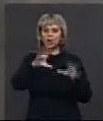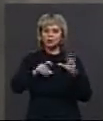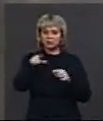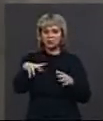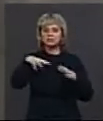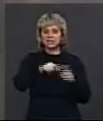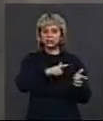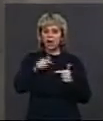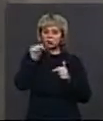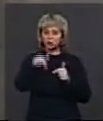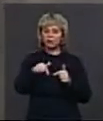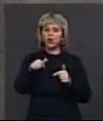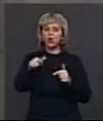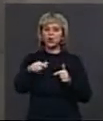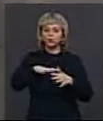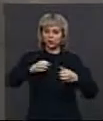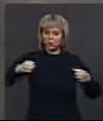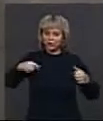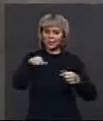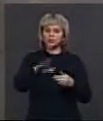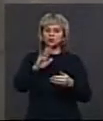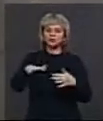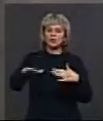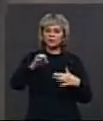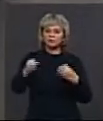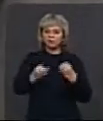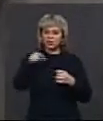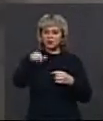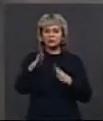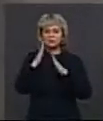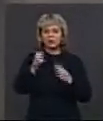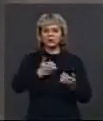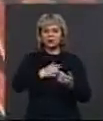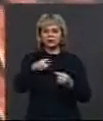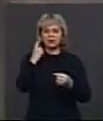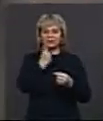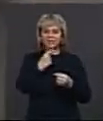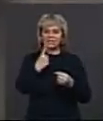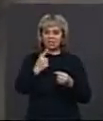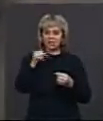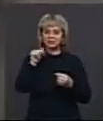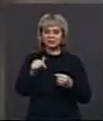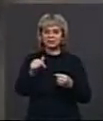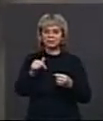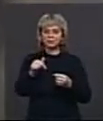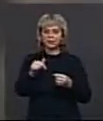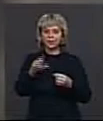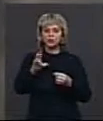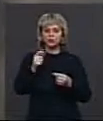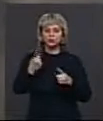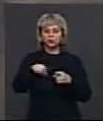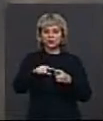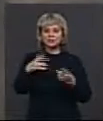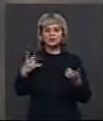Значит, он готов уже. Он круглеет, он становится вальяжный. Он уже спать ему хочется, глазки красные. Ну, то